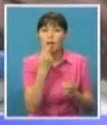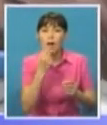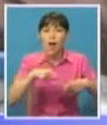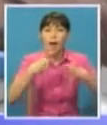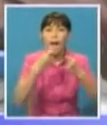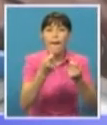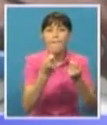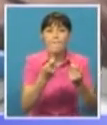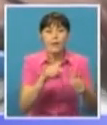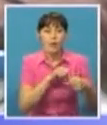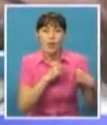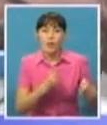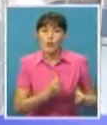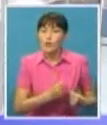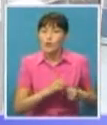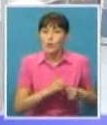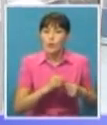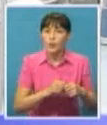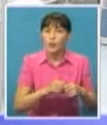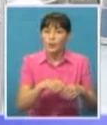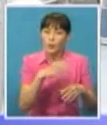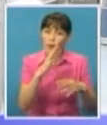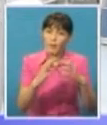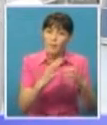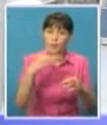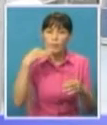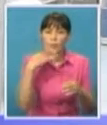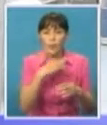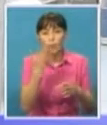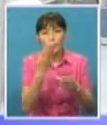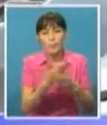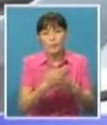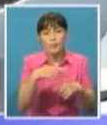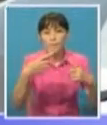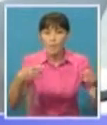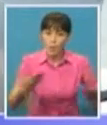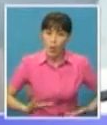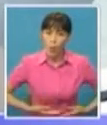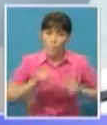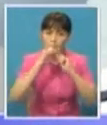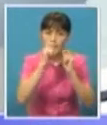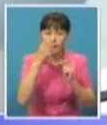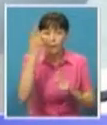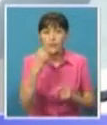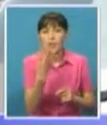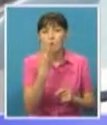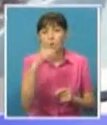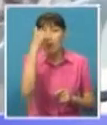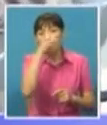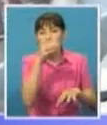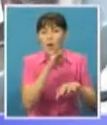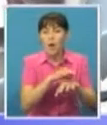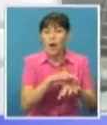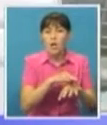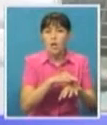толы болмаса да жүрегінде мейірімі мол бойжеткен, бір тамшы болса да өзгеге өмір сыйлайтынына сенімді. 4 жасар науқас бала